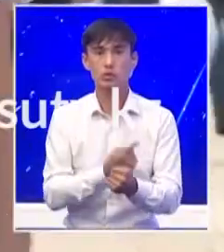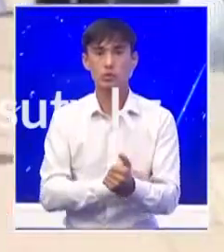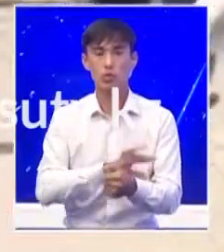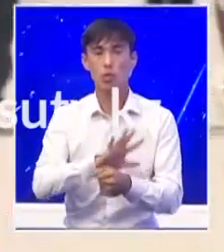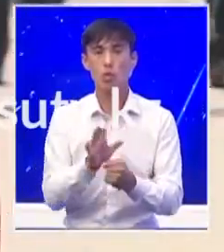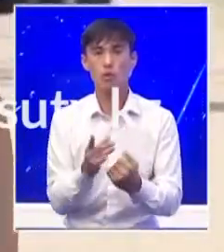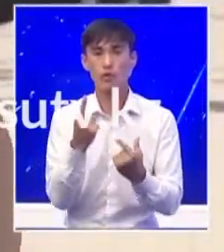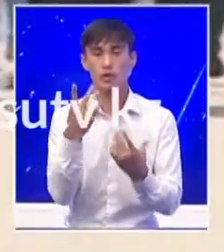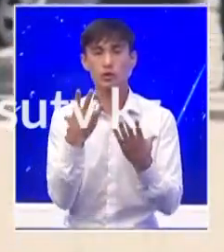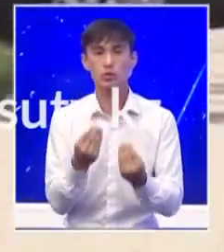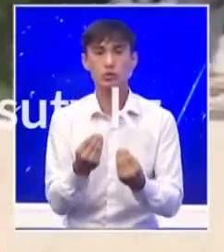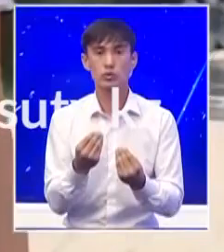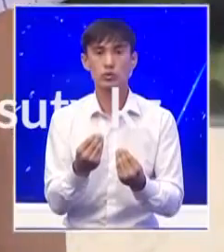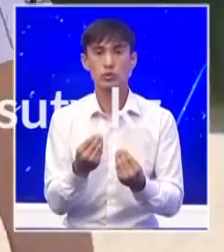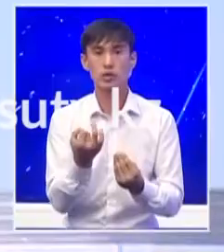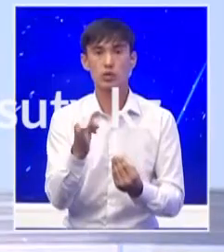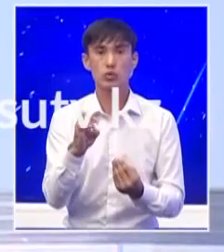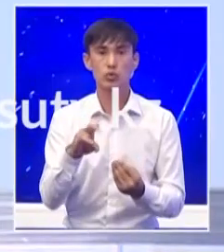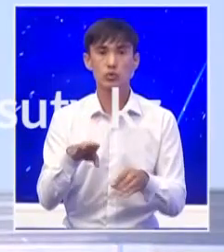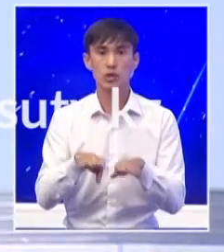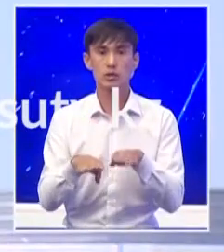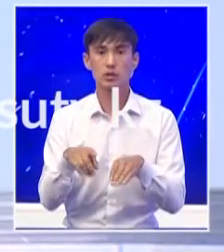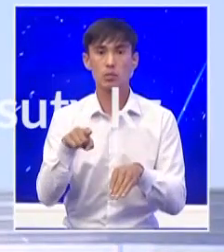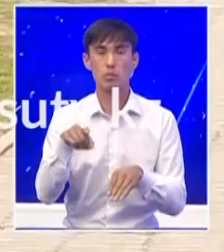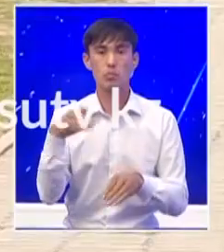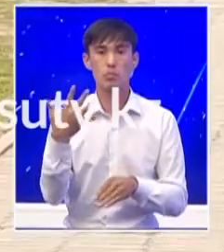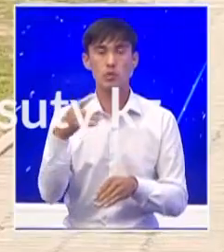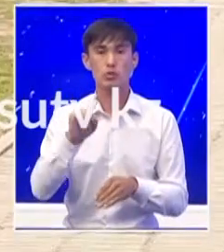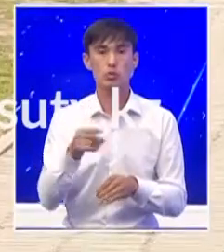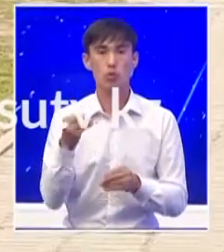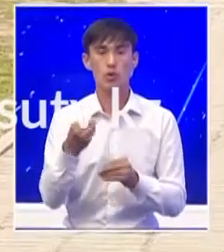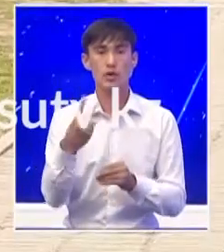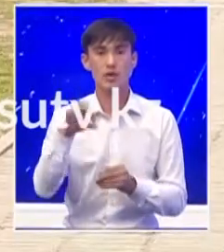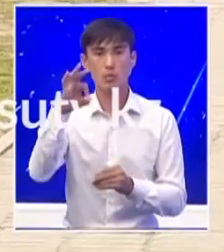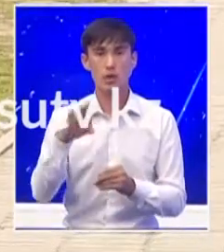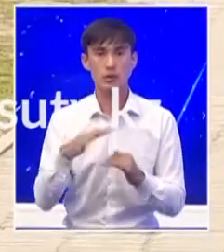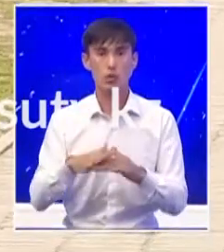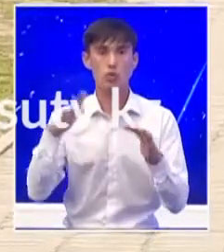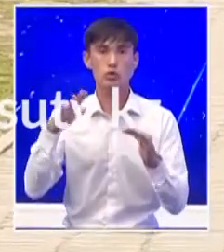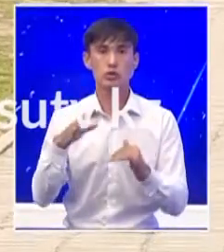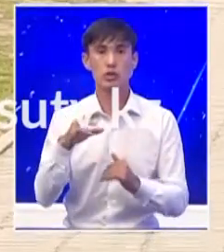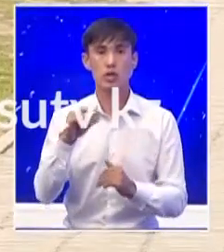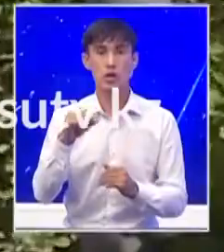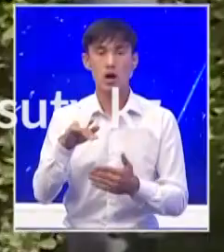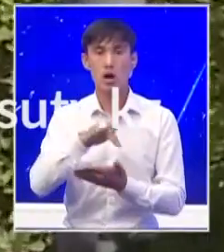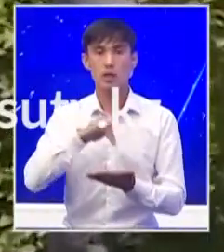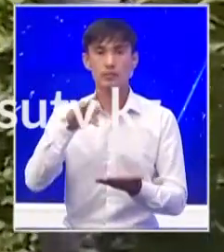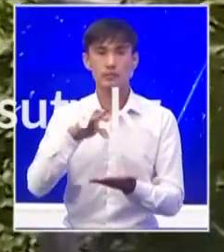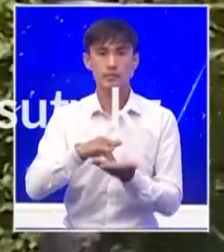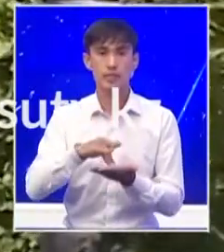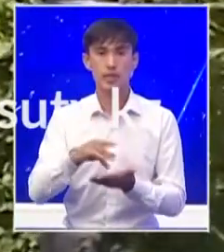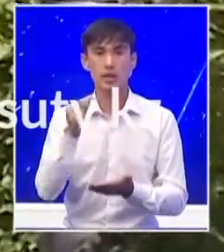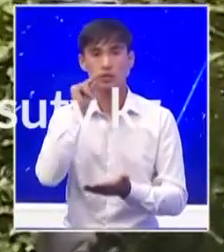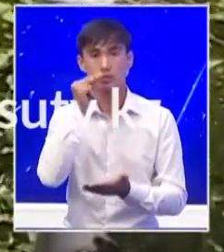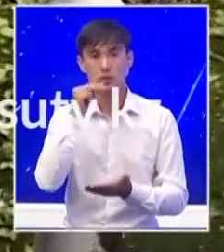Ковидтің тәуліктік жұқтыруы маусым айымен салыстырғанда 5,2%-ға өскен. Нұр-Сұлтан, Шымкент, Ақтөбе тағы бірнеше